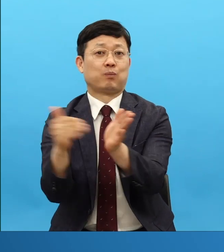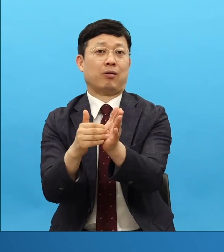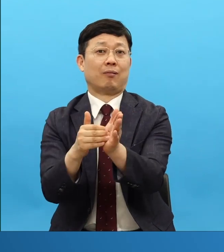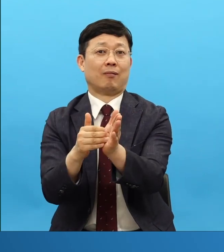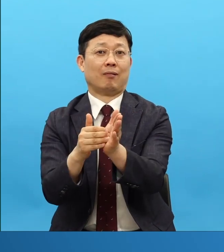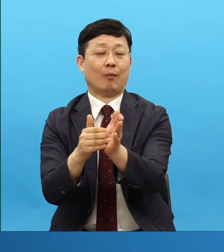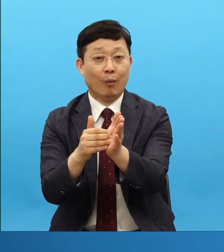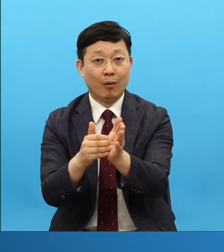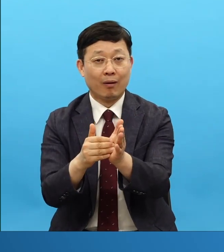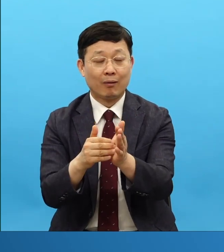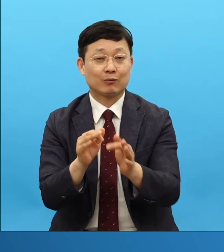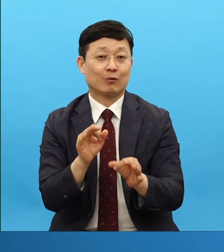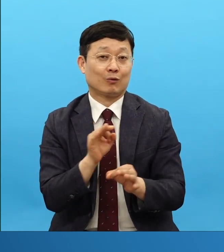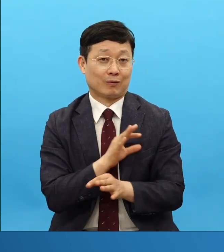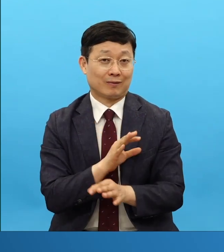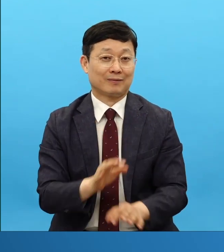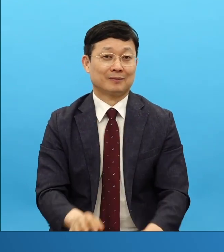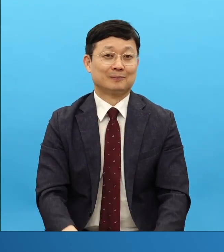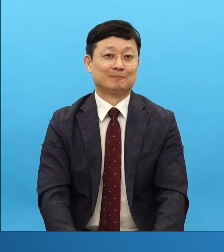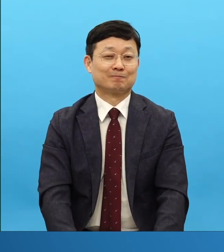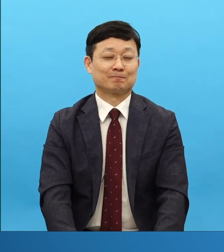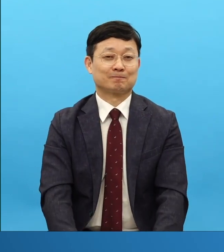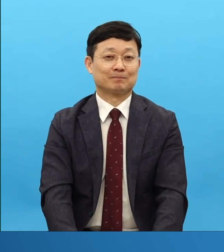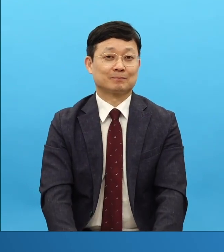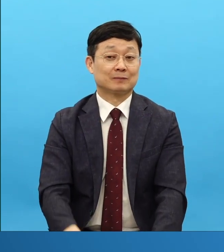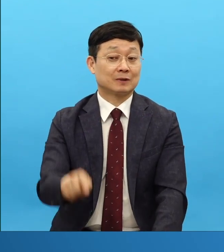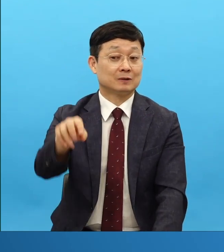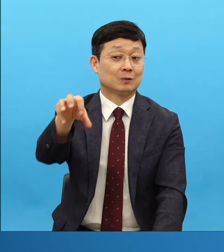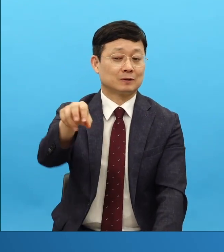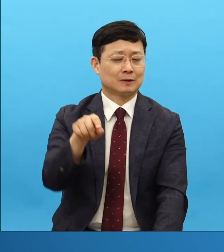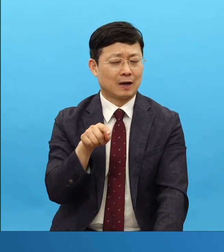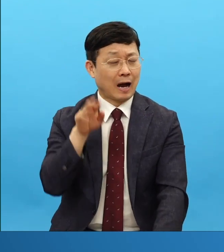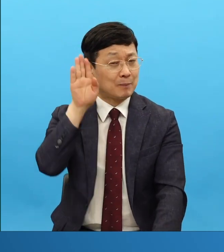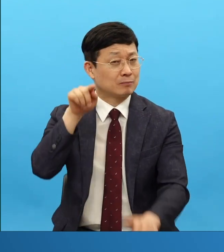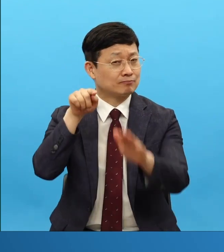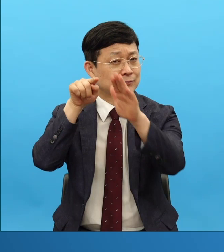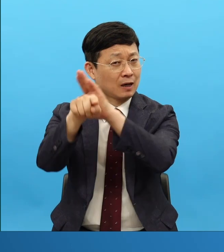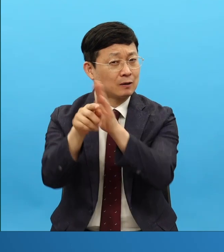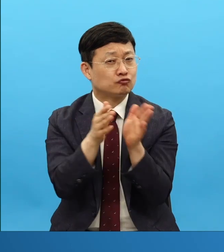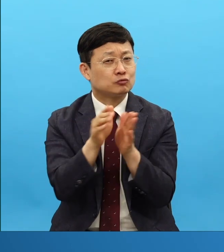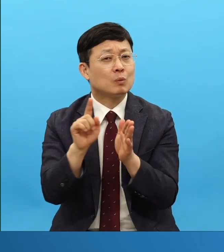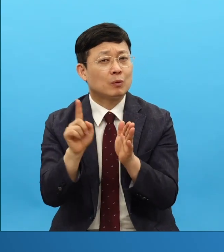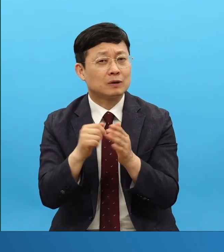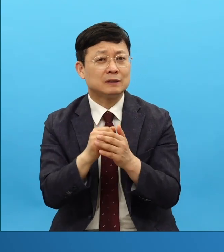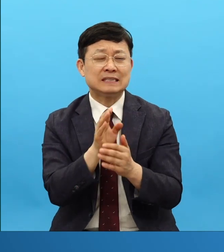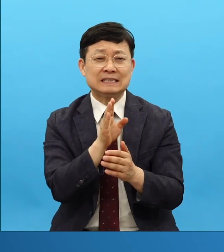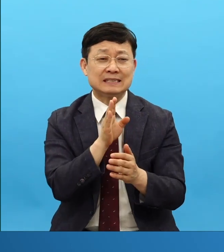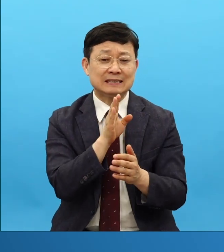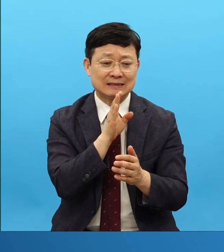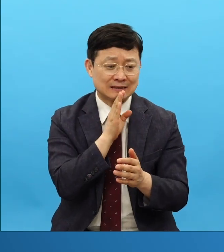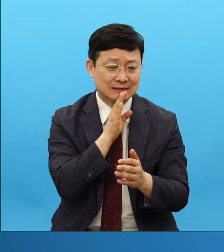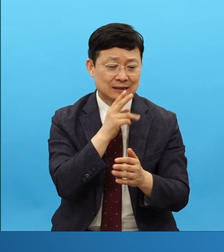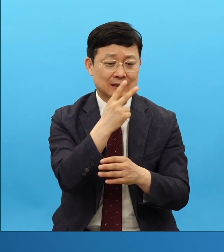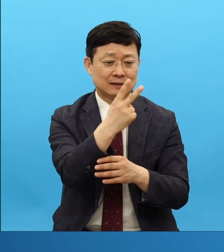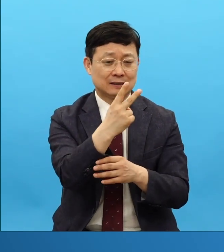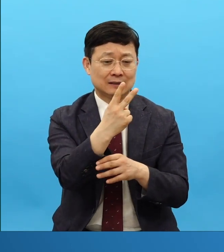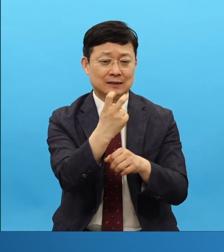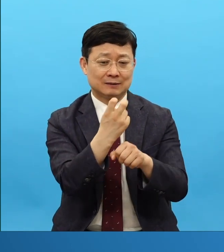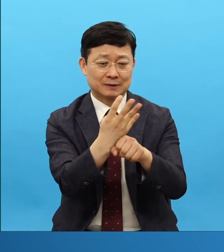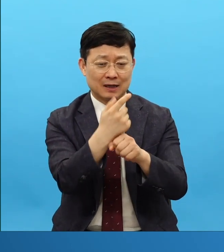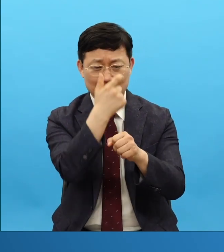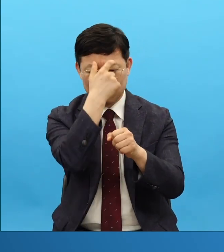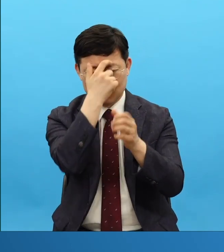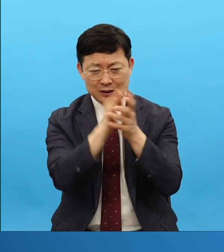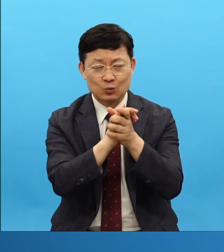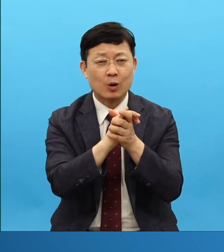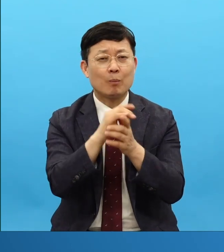Elder Soga bought that land and set it up for me. 거기서 제가 뭘 하려고 하는 거니까 진짜 24 기도가